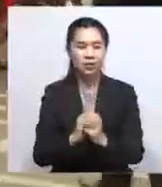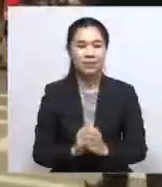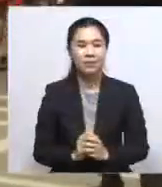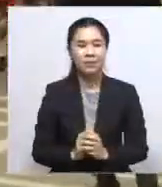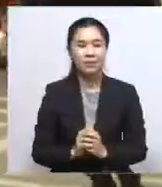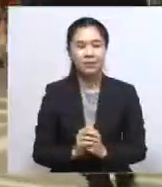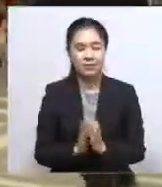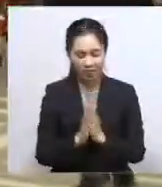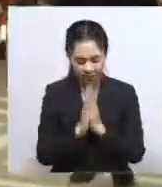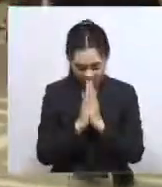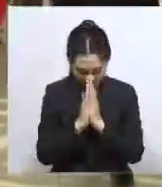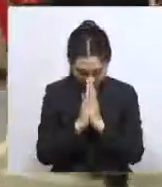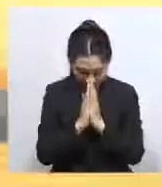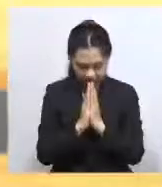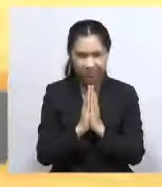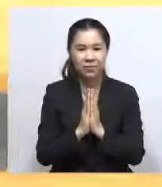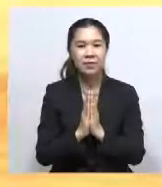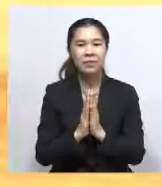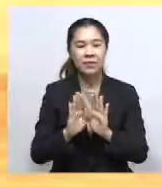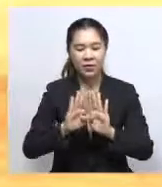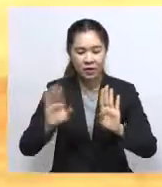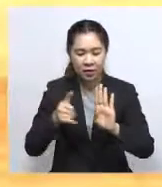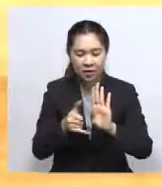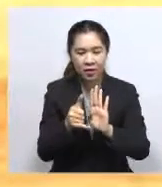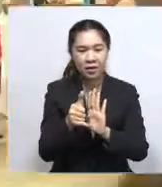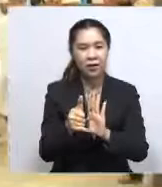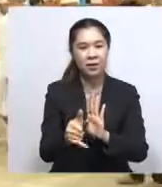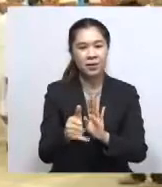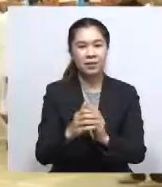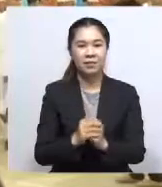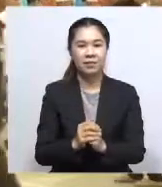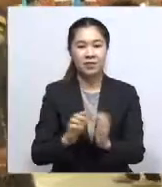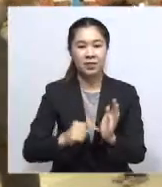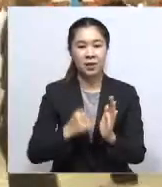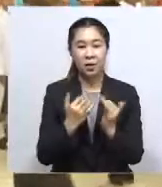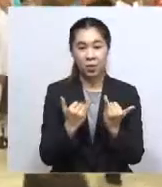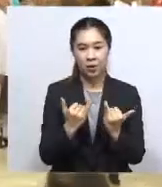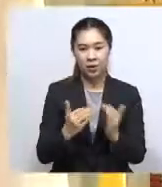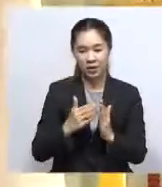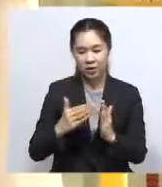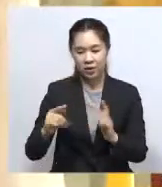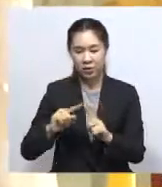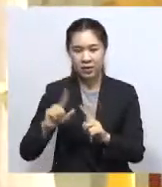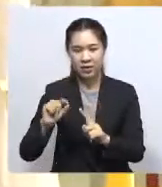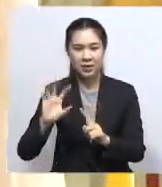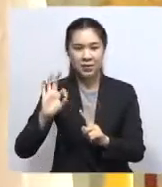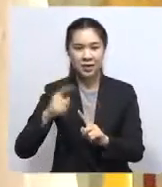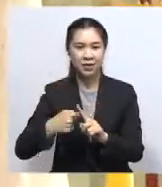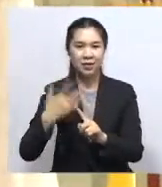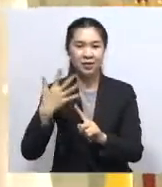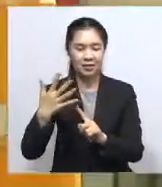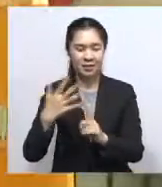นเข้าสักการะบูชาพระบรมสารีริกธาตุเพื่อความเป็นสิริมงคลได้ตั้งแต่วันนี้นะคะจนถึงวันที่29พฤษภา